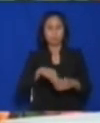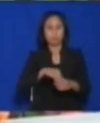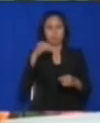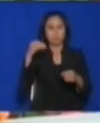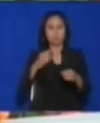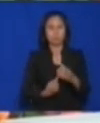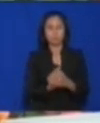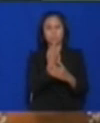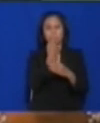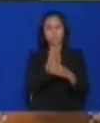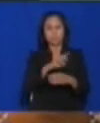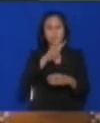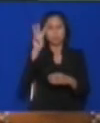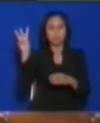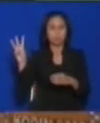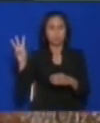2018